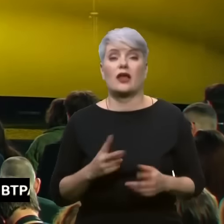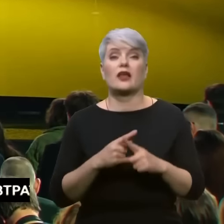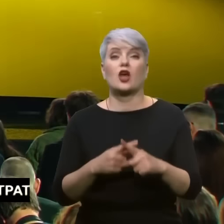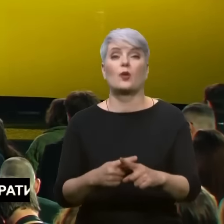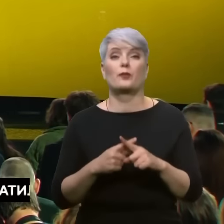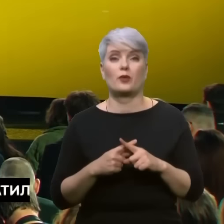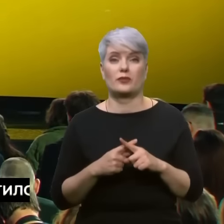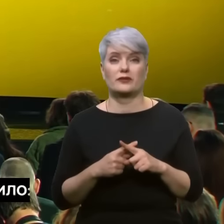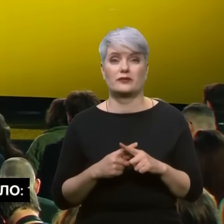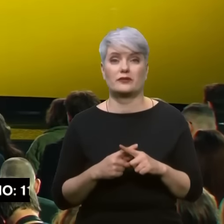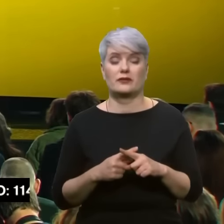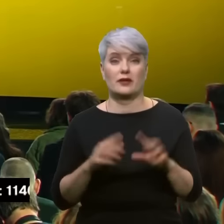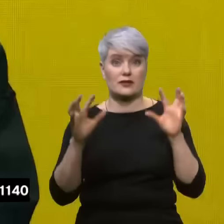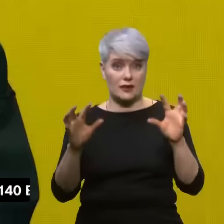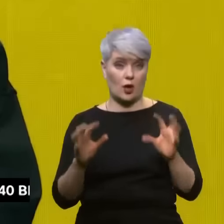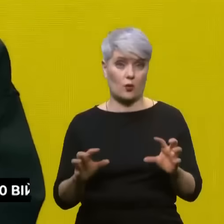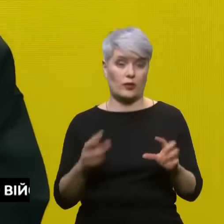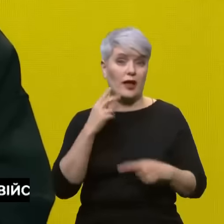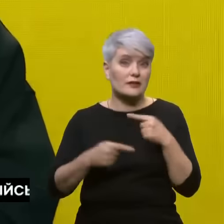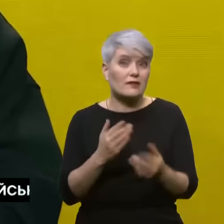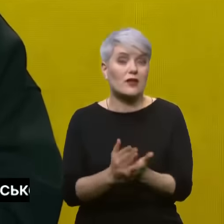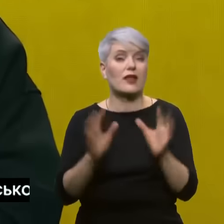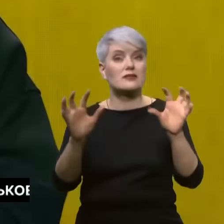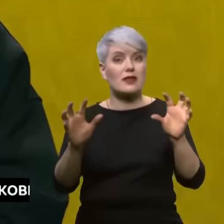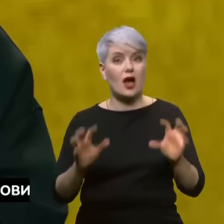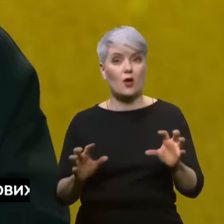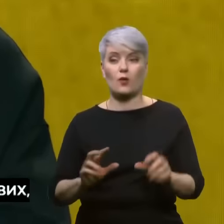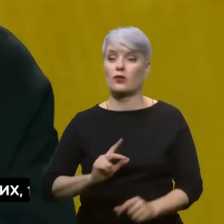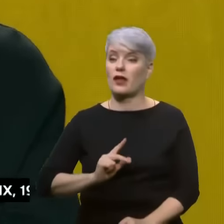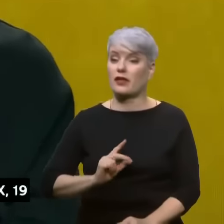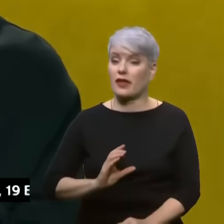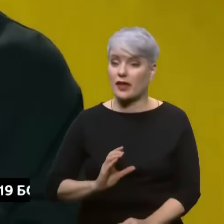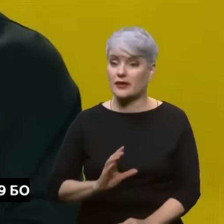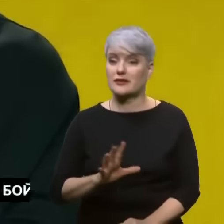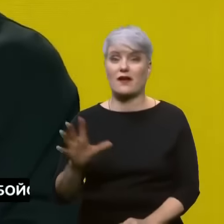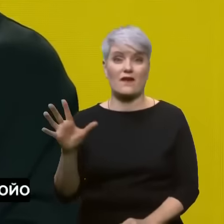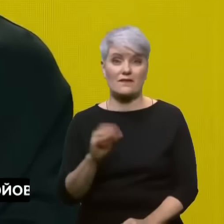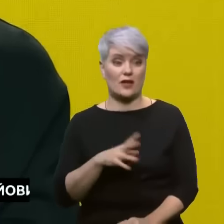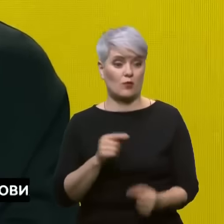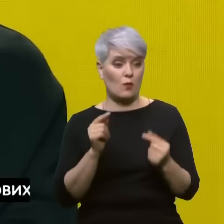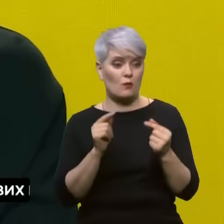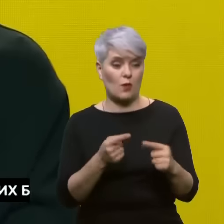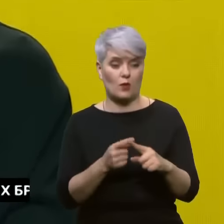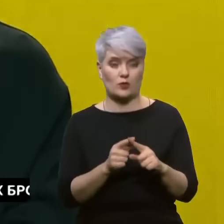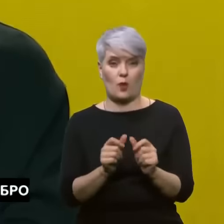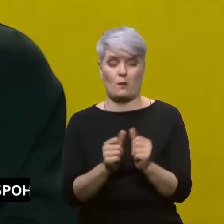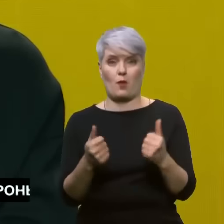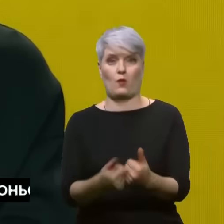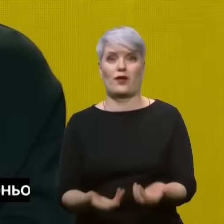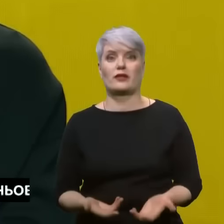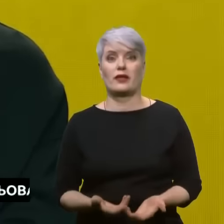компроміс? Закон. Завжди є закон. ЄС весь був проти цього блокування. Слава